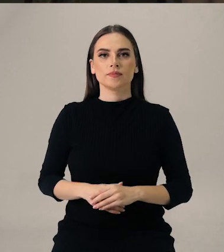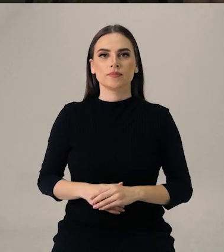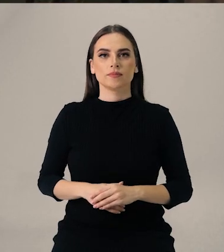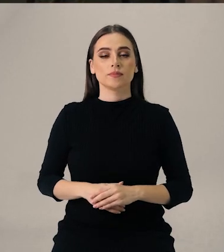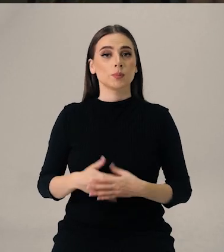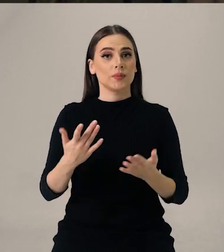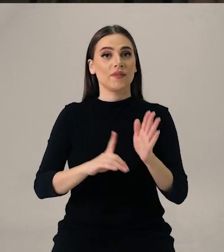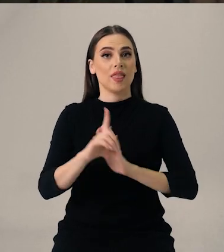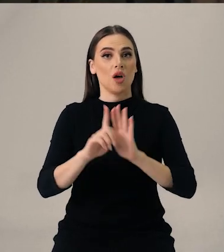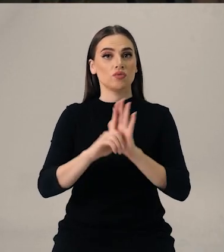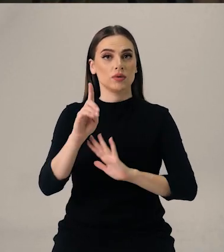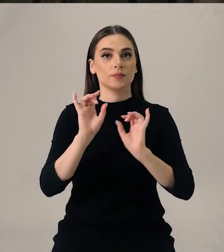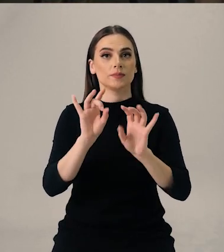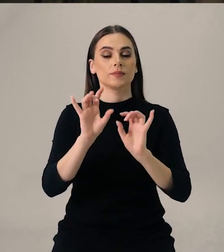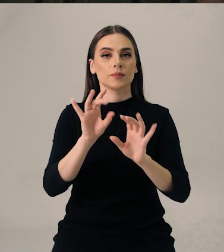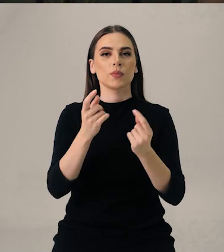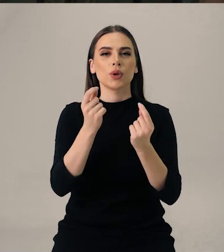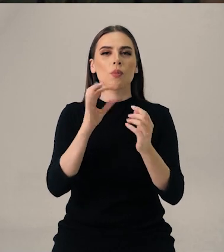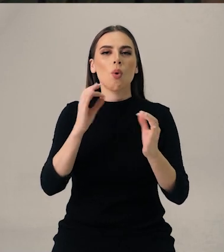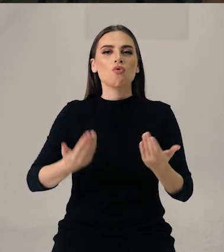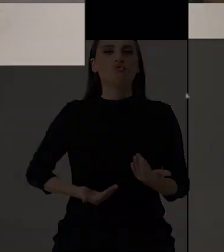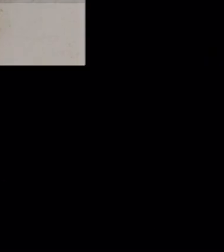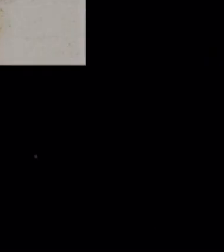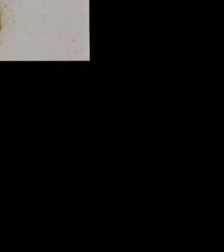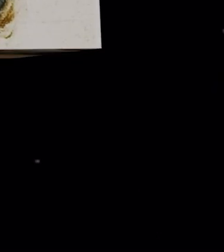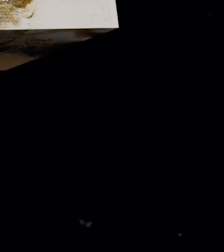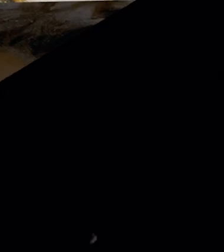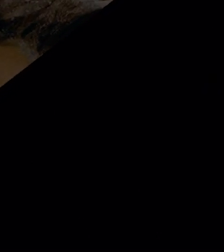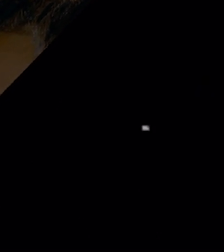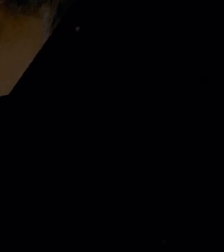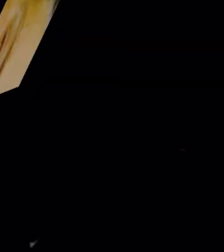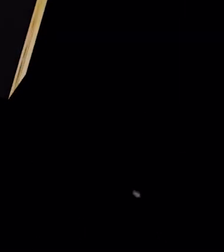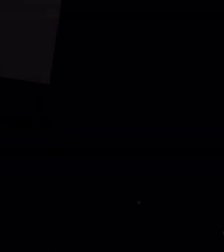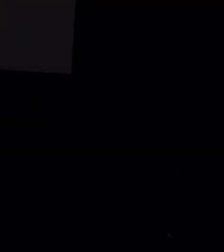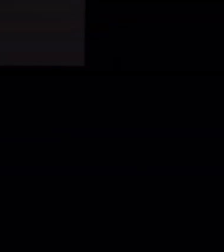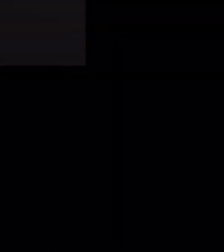Но для начала расскажем немного о жизни художника. Кто такой Илья Репин?